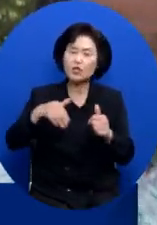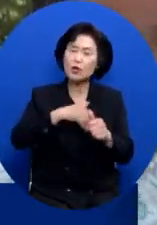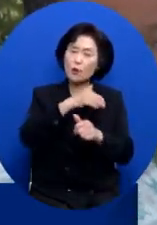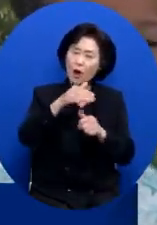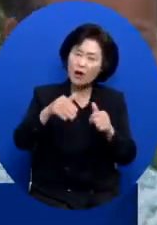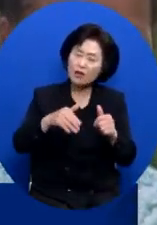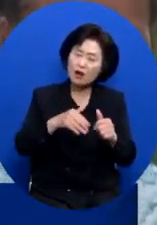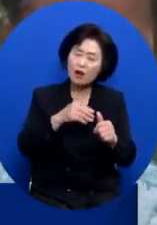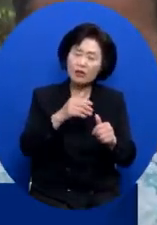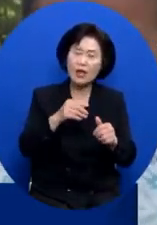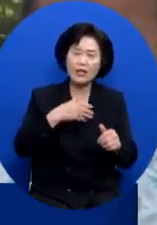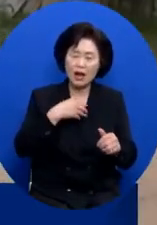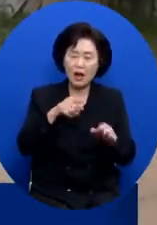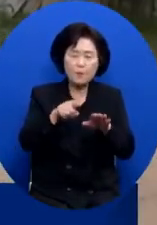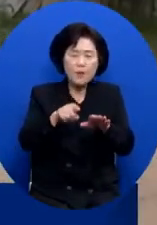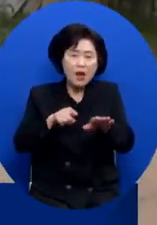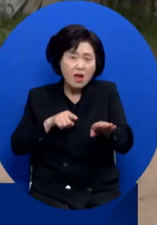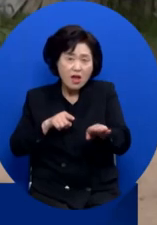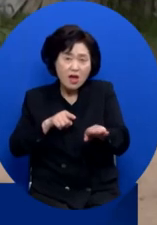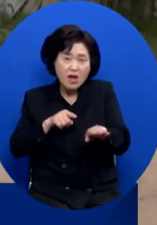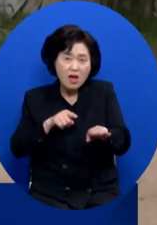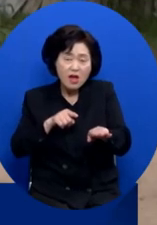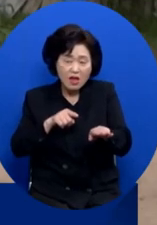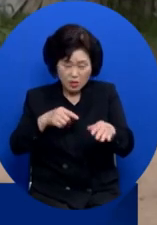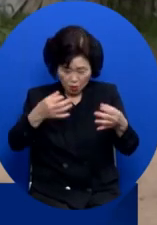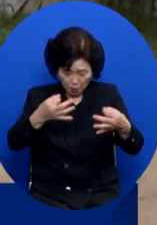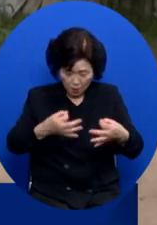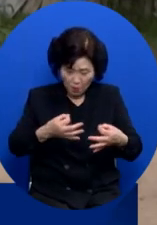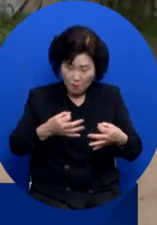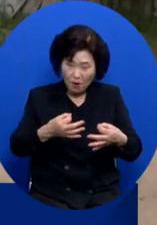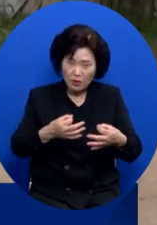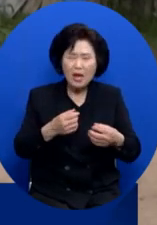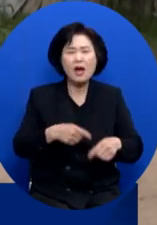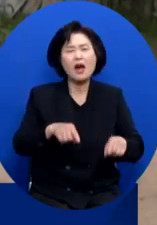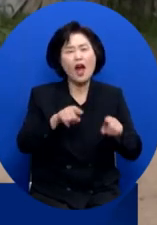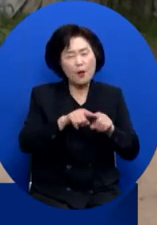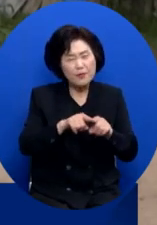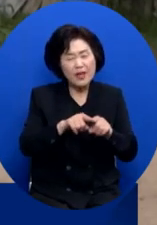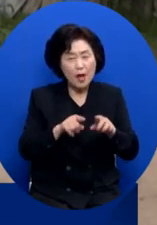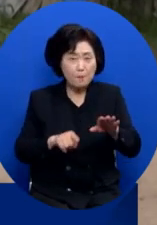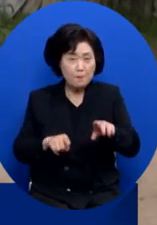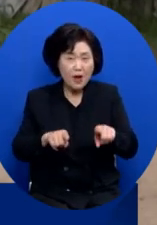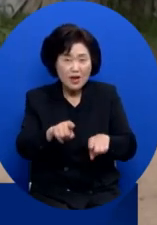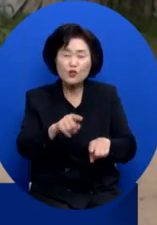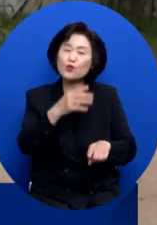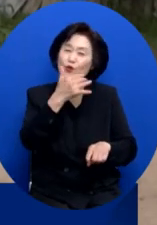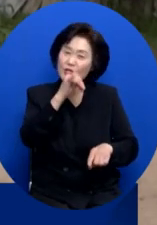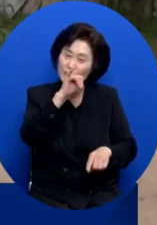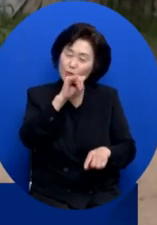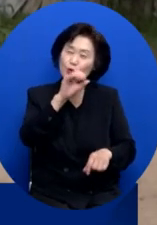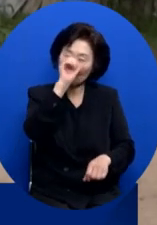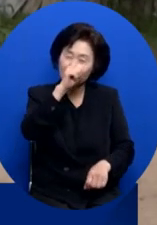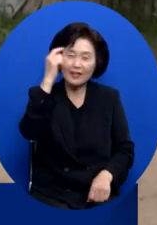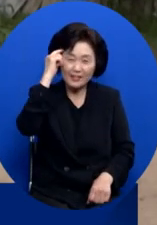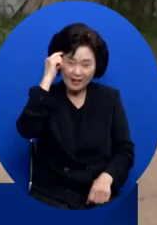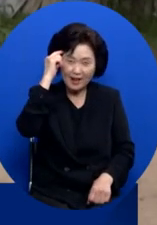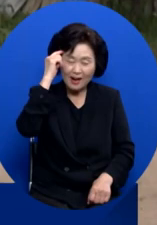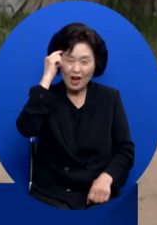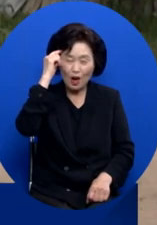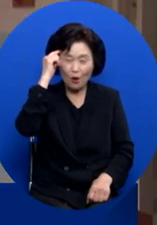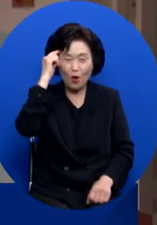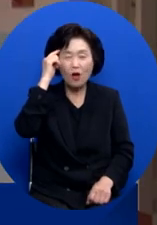혹시라도 뒤쳐져 있다면 이런 거는 바로 같이 갈 수 있는 거잖아요. 그래서 아 이건 정말 의미가 있다. 아